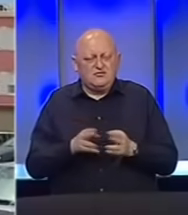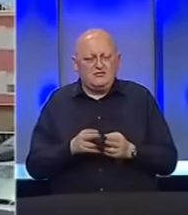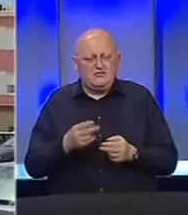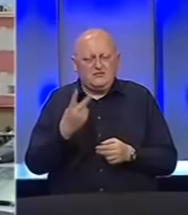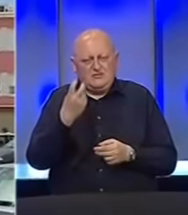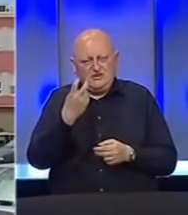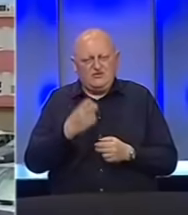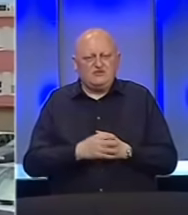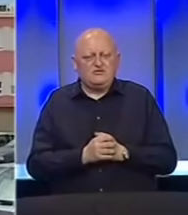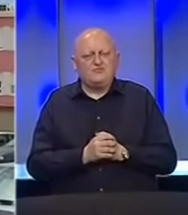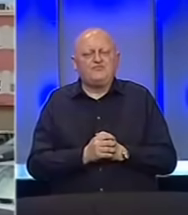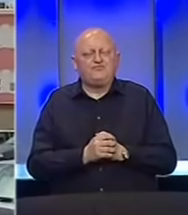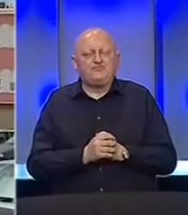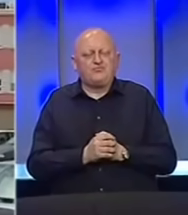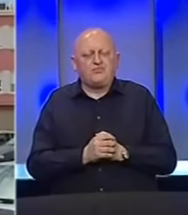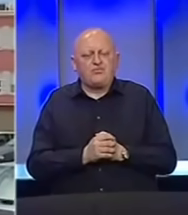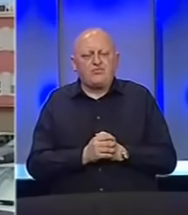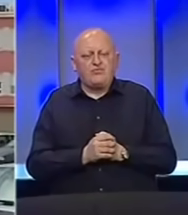od 200.